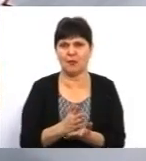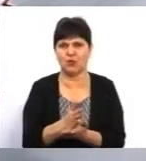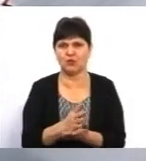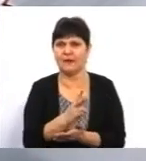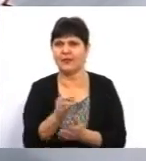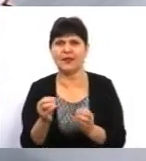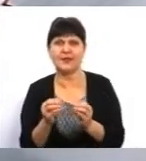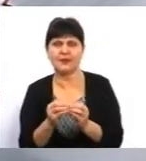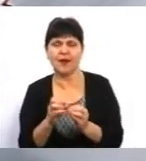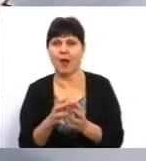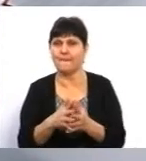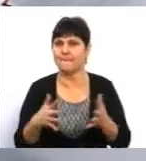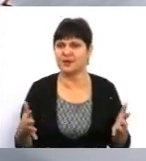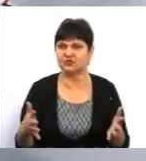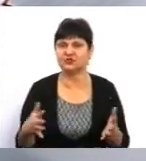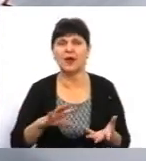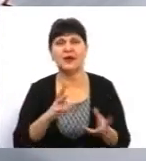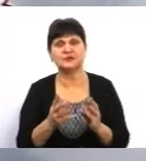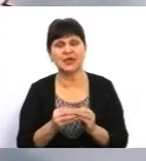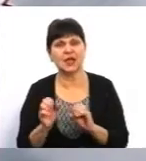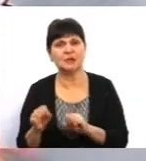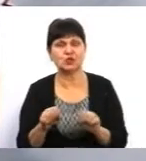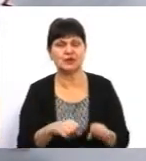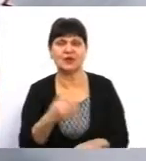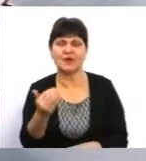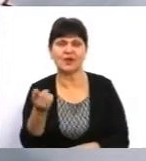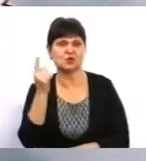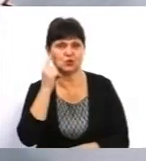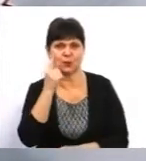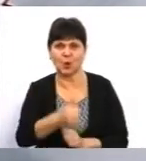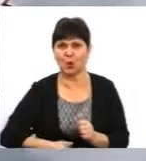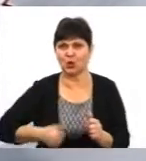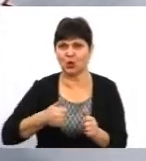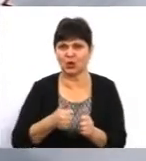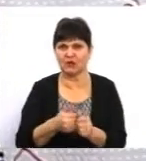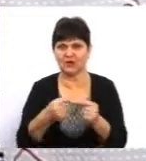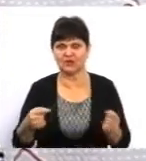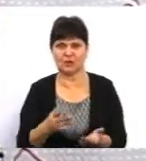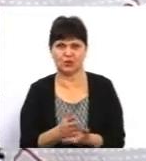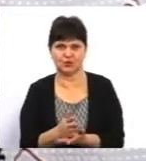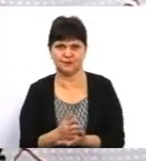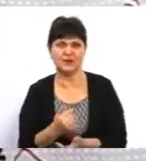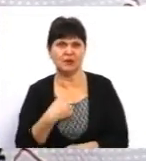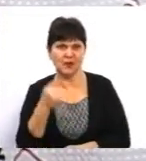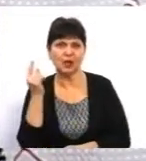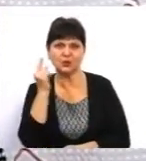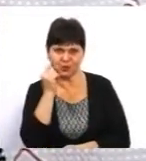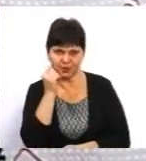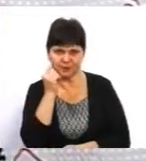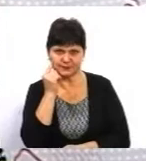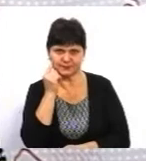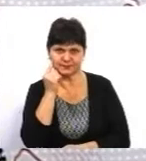а більше? Чи взагалі можливо, на вашу думку, доєднувати сюди і інші послуги? Я думаю, що це